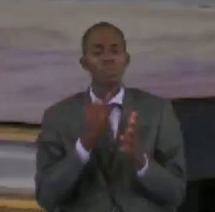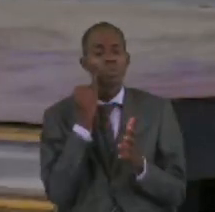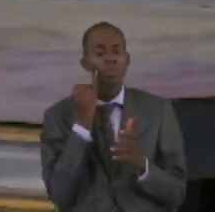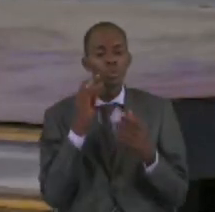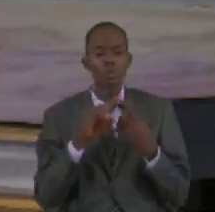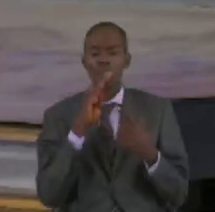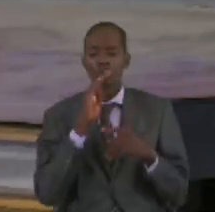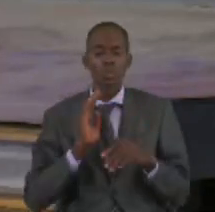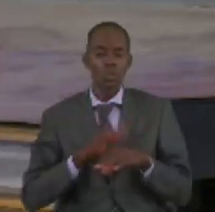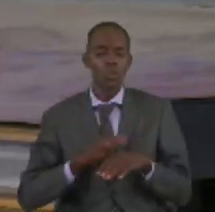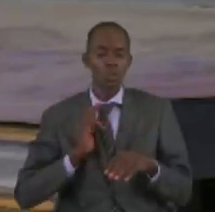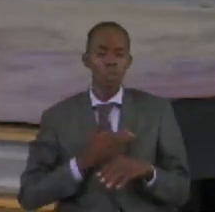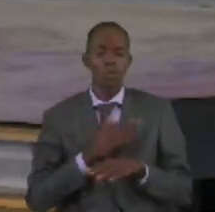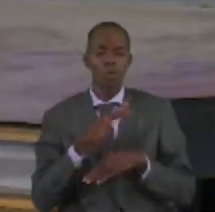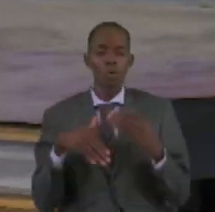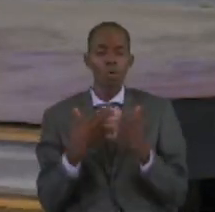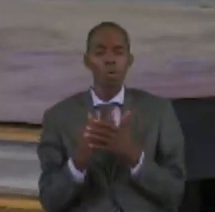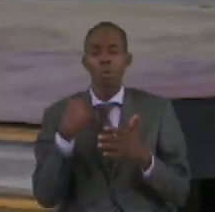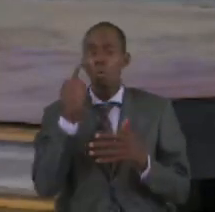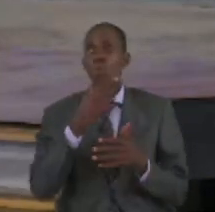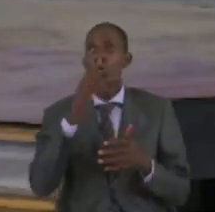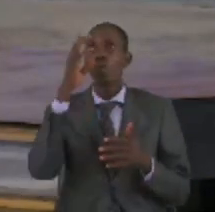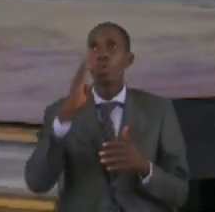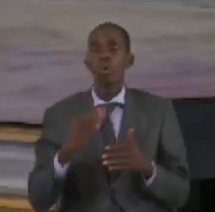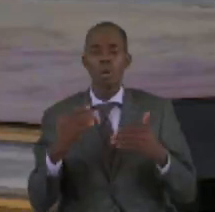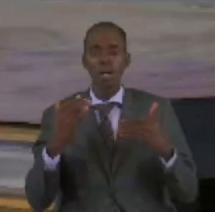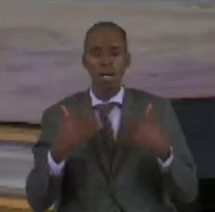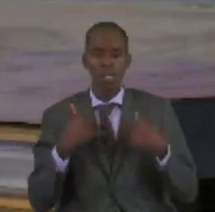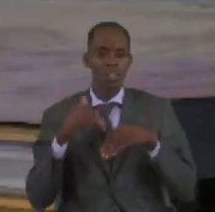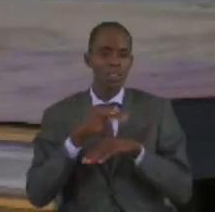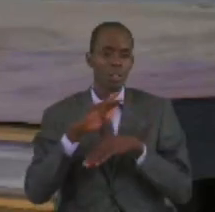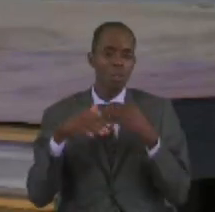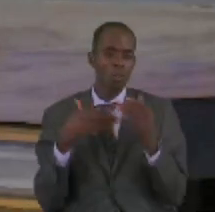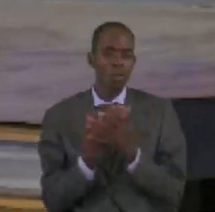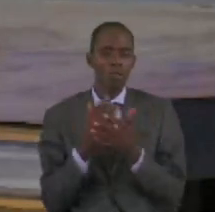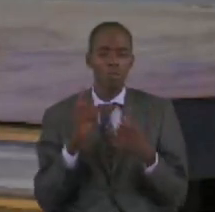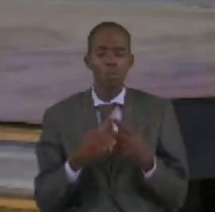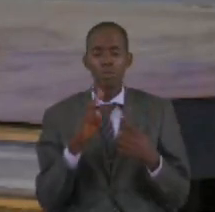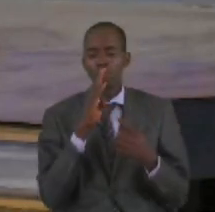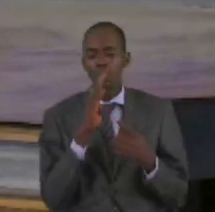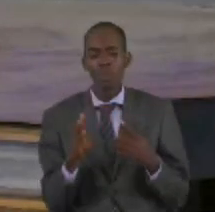annule le jugement qui planait sur nous. Et